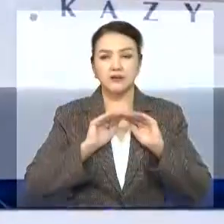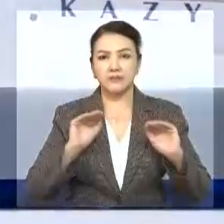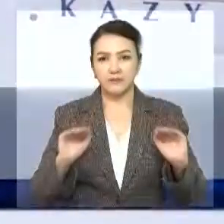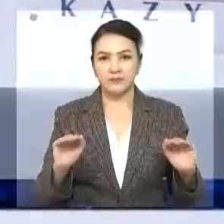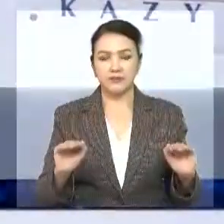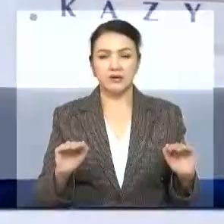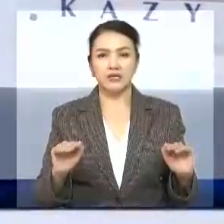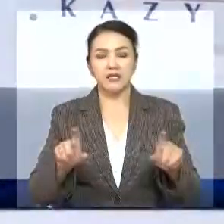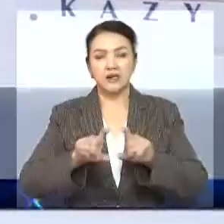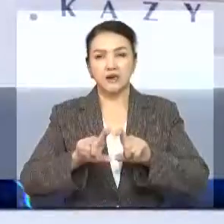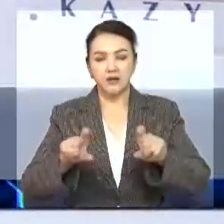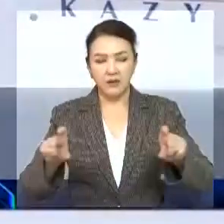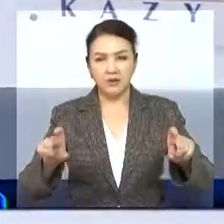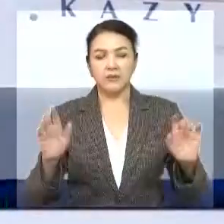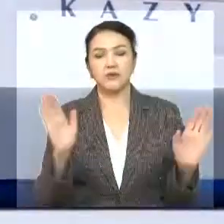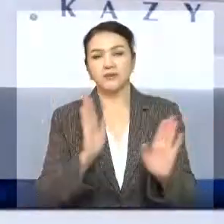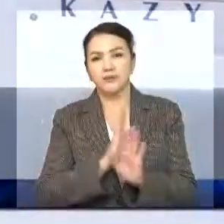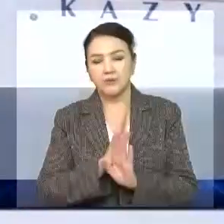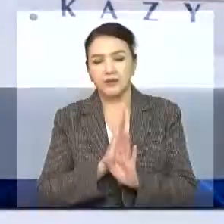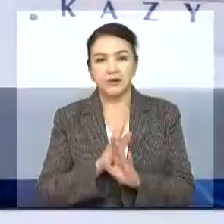балаларымыз енді қоршаған ортаға